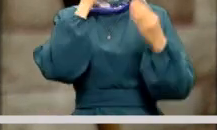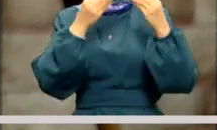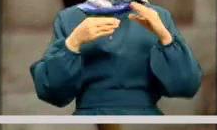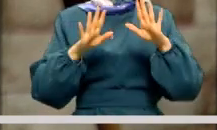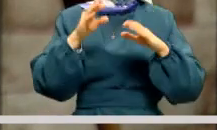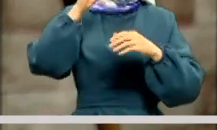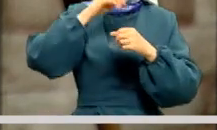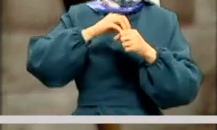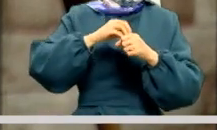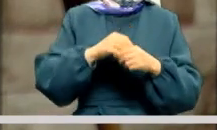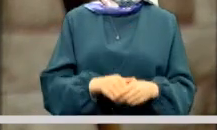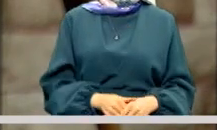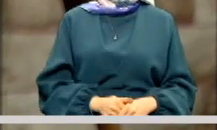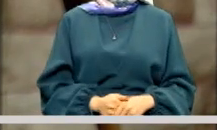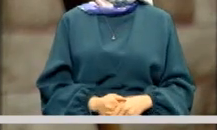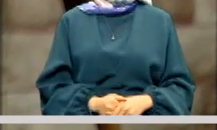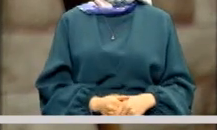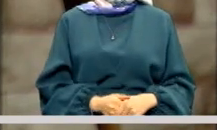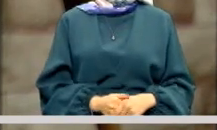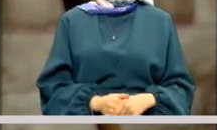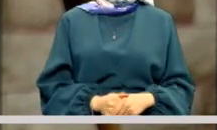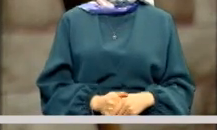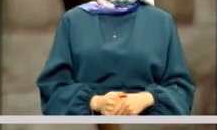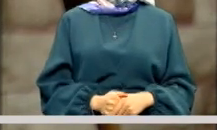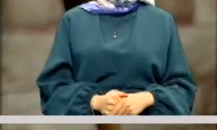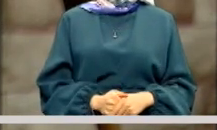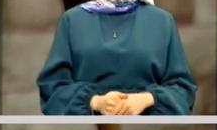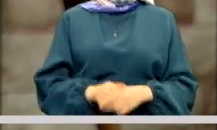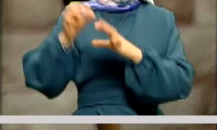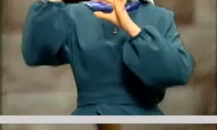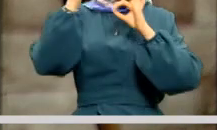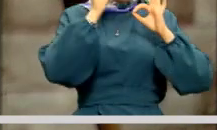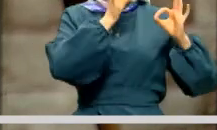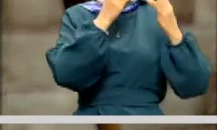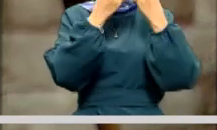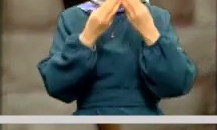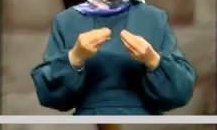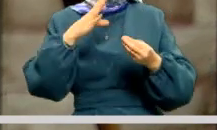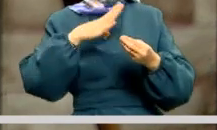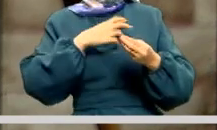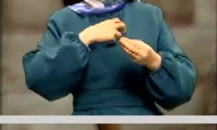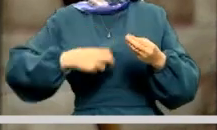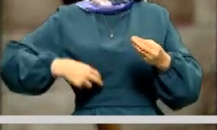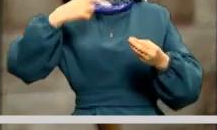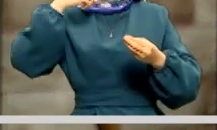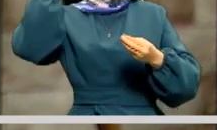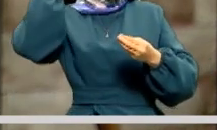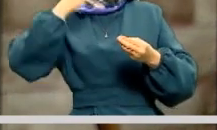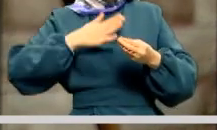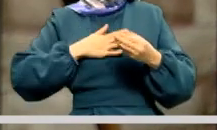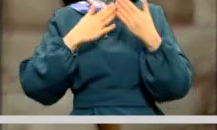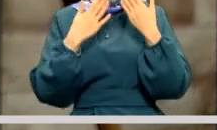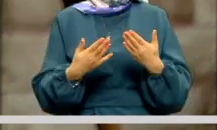de aslında öğretileriyle bir şekilde yine ilahi vahye dayalı bir tarafı var şimdi Peygamberimizin Evet yani kendisi